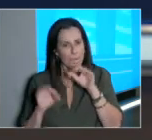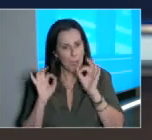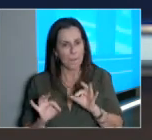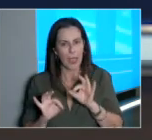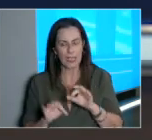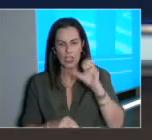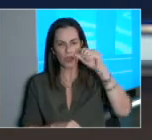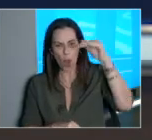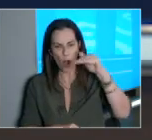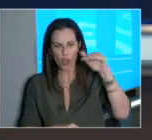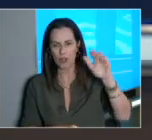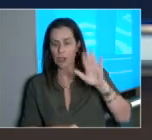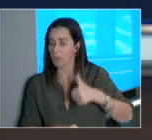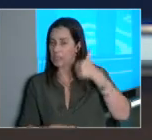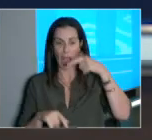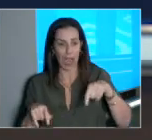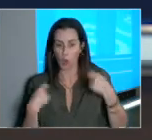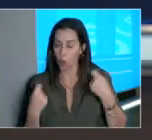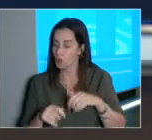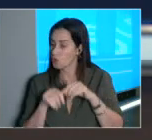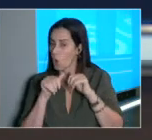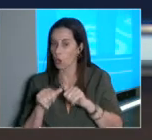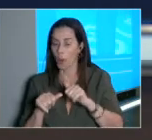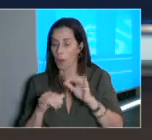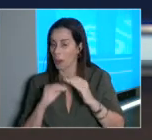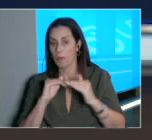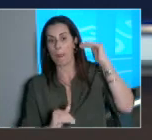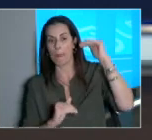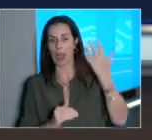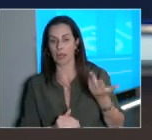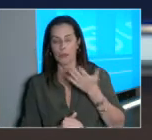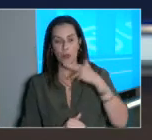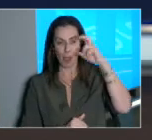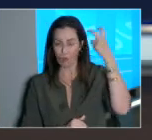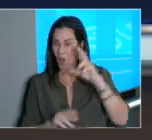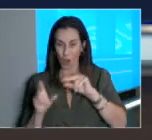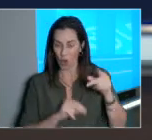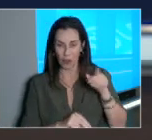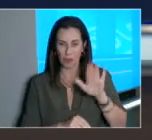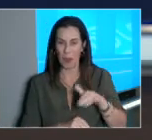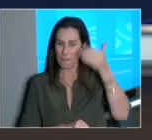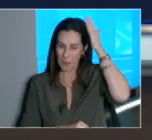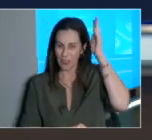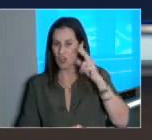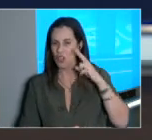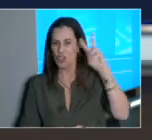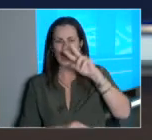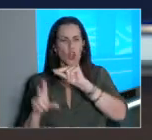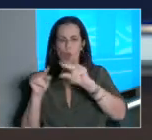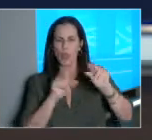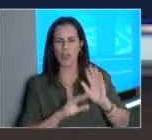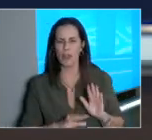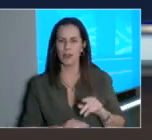באמת הסמוטריצ'ים, הרב פרץ, שתומך באפרטייט. ואותו דבר, את יודע, בנט ושקד הם כולם אותו דבר